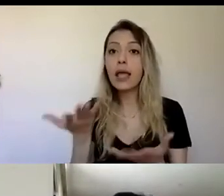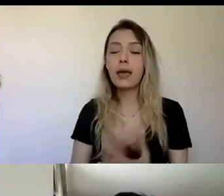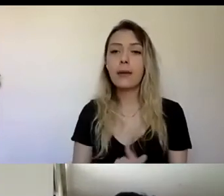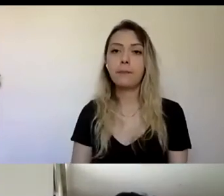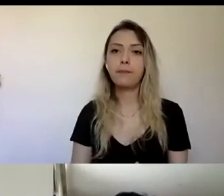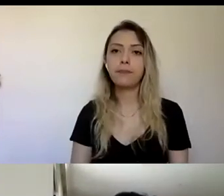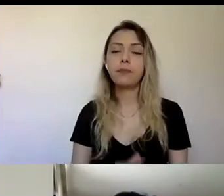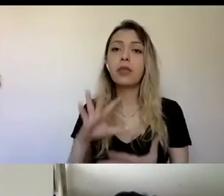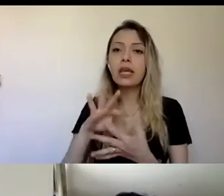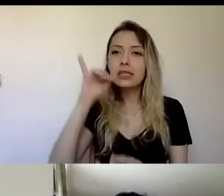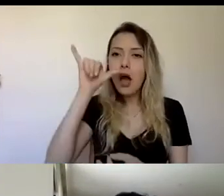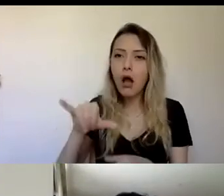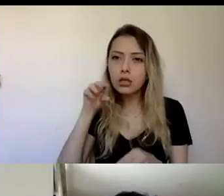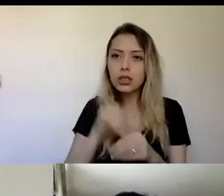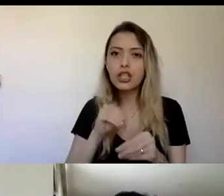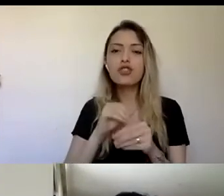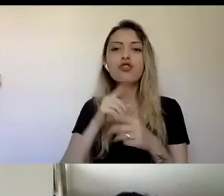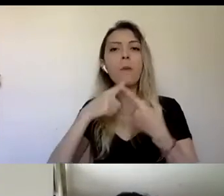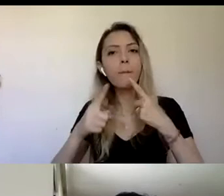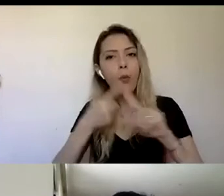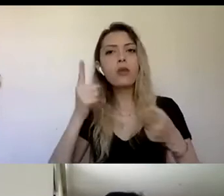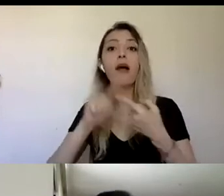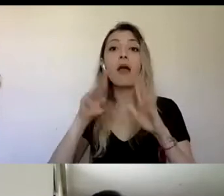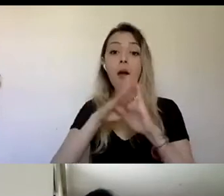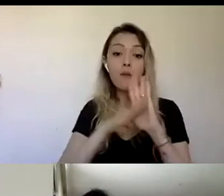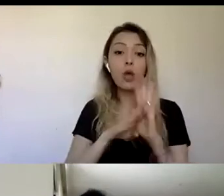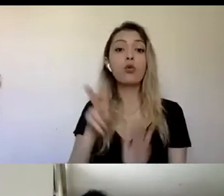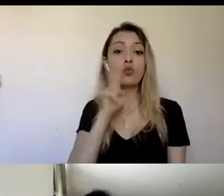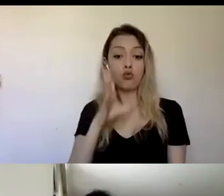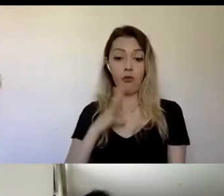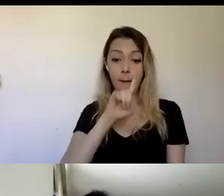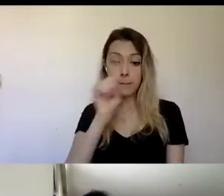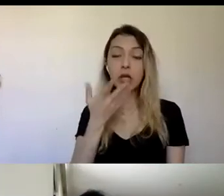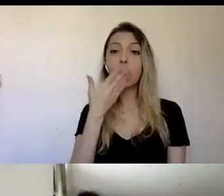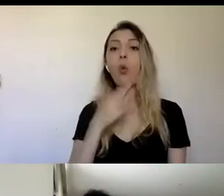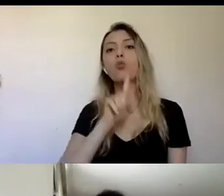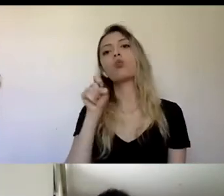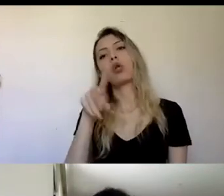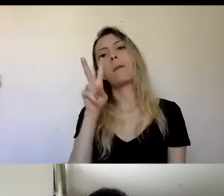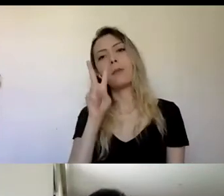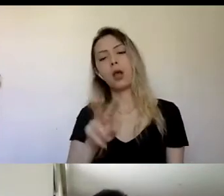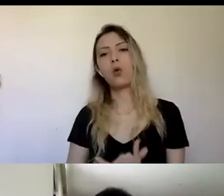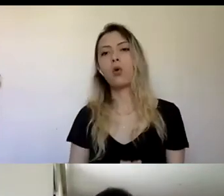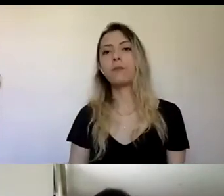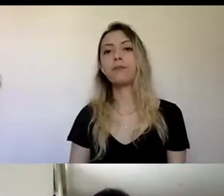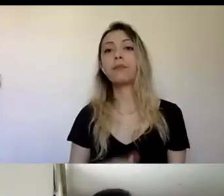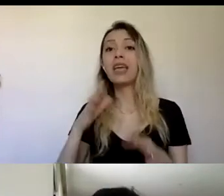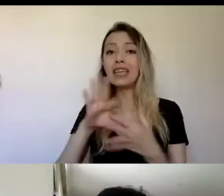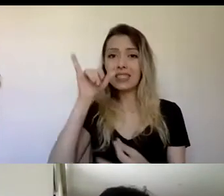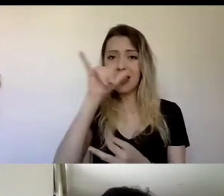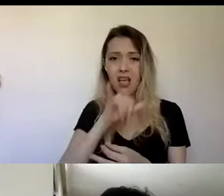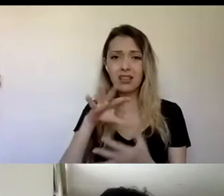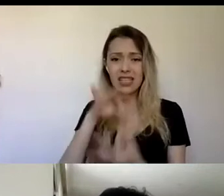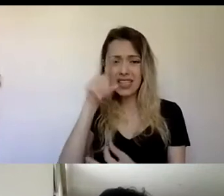insan hakları ile ilgili politika ve programların sonuç verip vermediğine bakıyor. İnsanların hayatlarında doğrudan değişimi ölçmeye çalışan